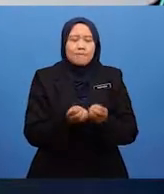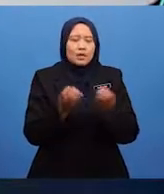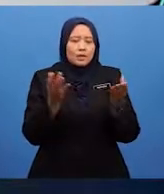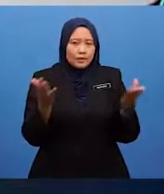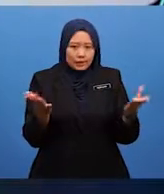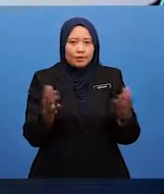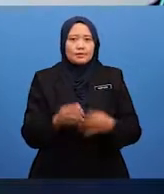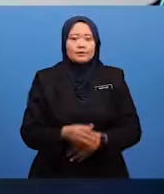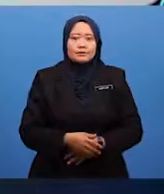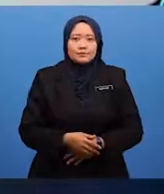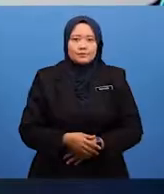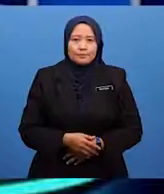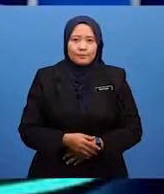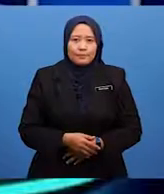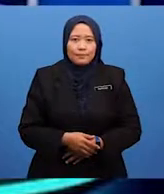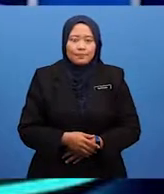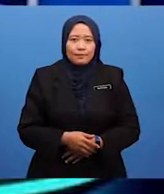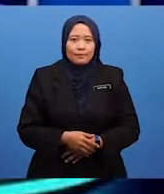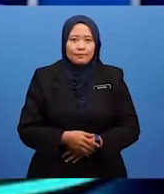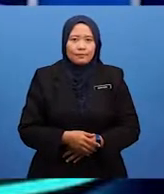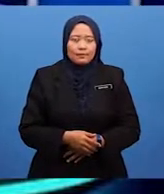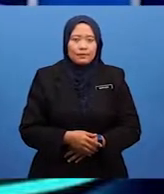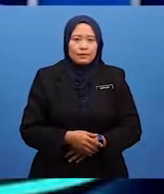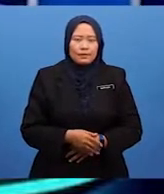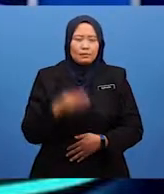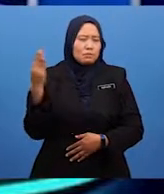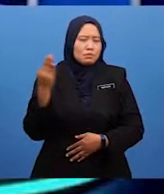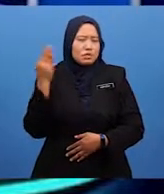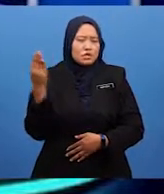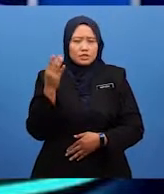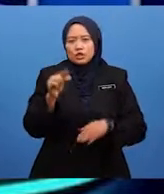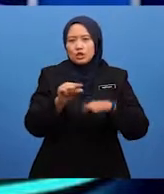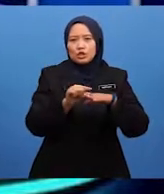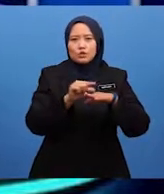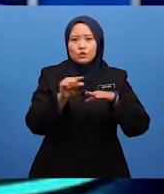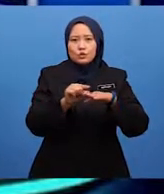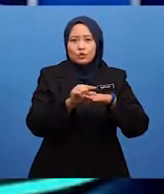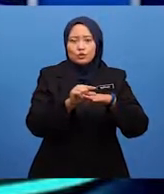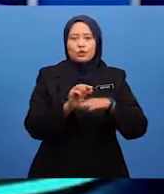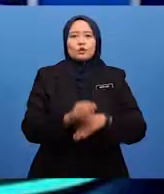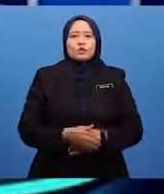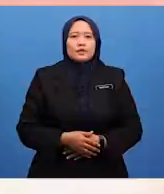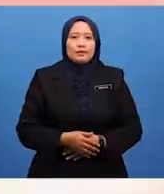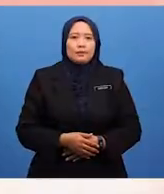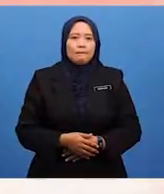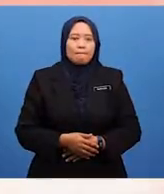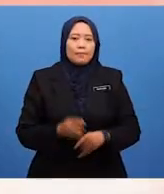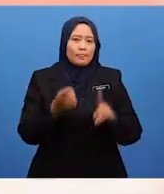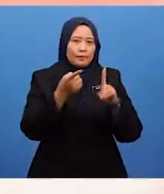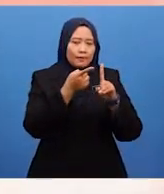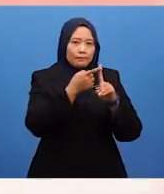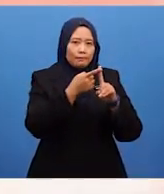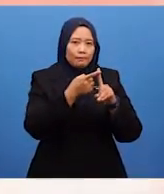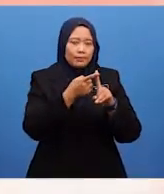alat Anjan fungsinya merah peralatan yang sering digunakan dalam lukisan Teknik ini ialah yang pertama